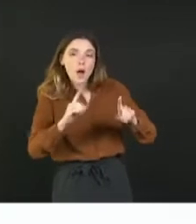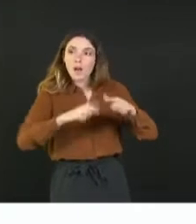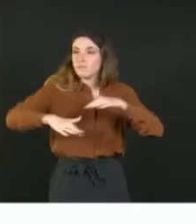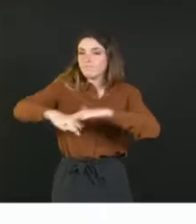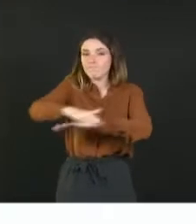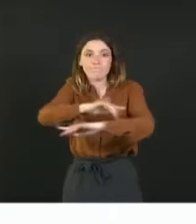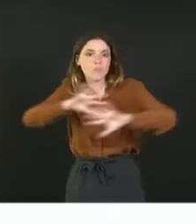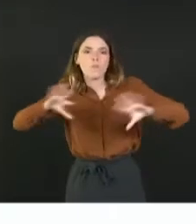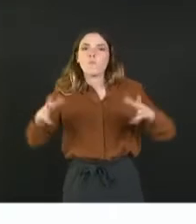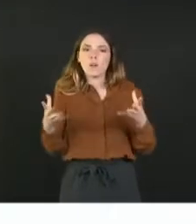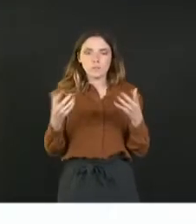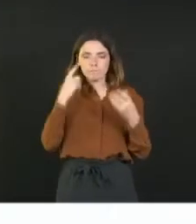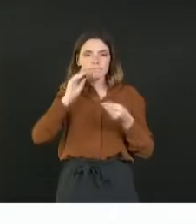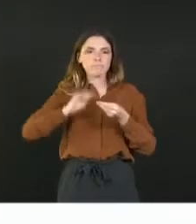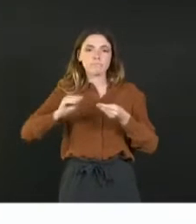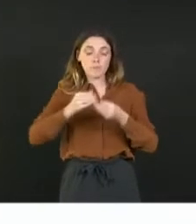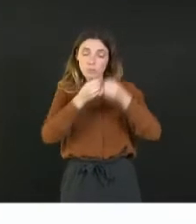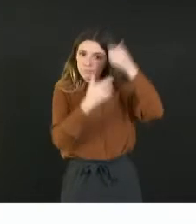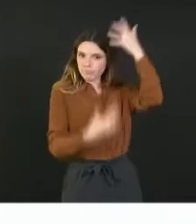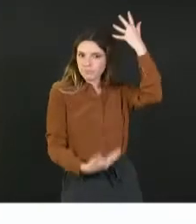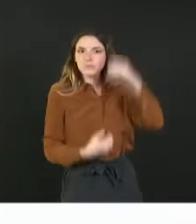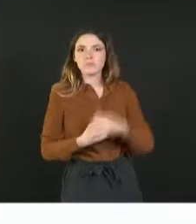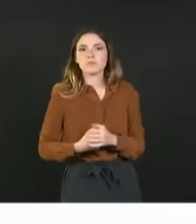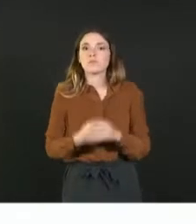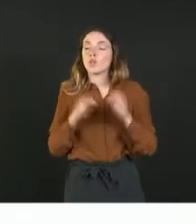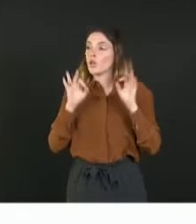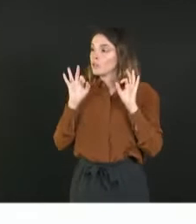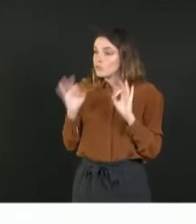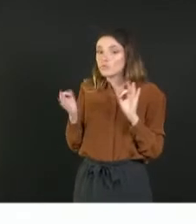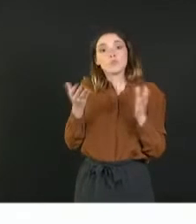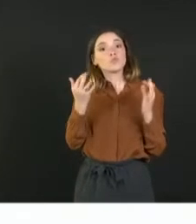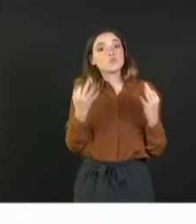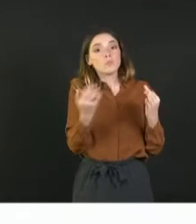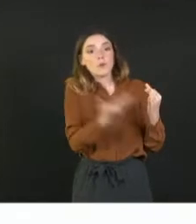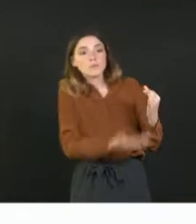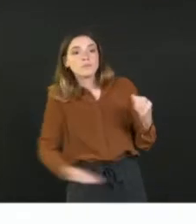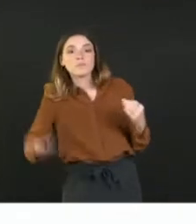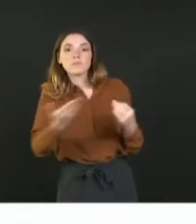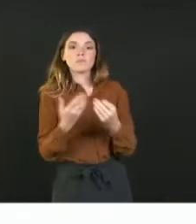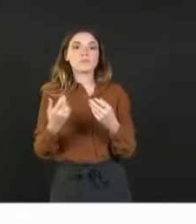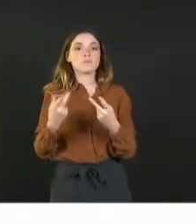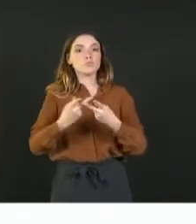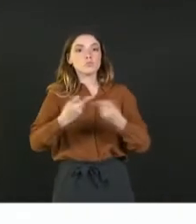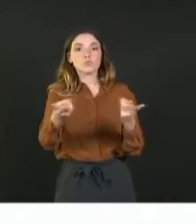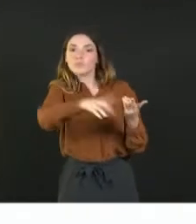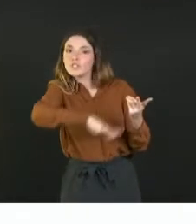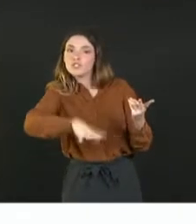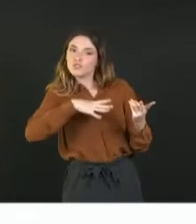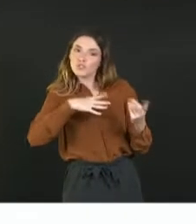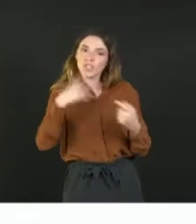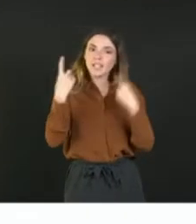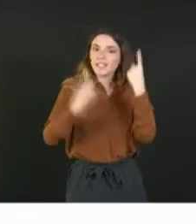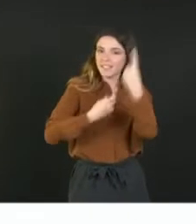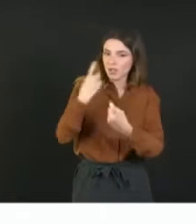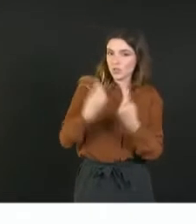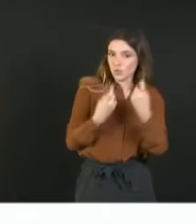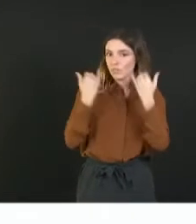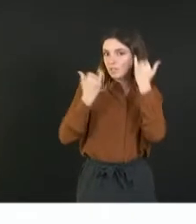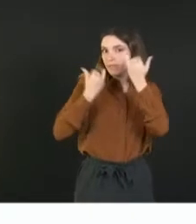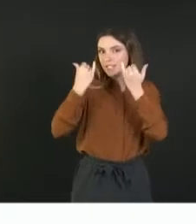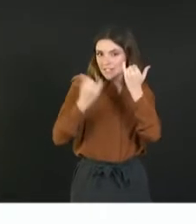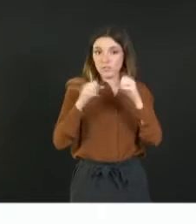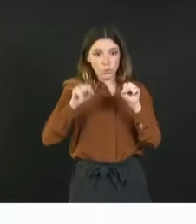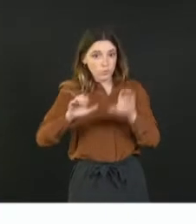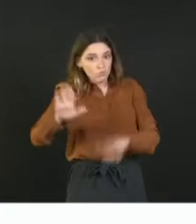cet enjeu-là. Alors des questions, je suis sûre que vous en avez, donc n'hésitez pas à vous signaler en levant la main et en attendant